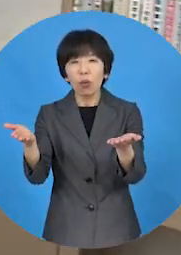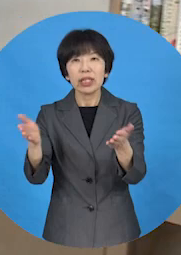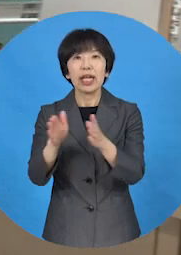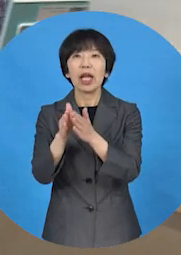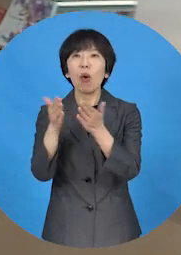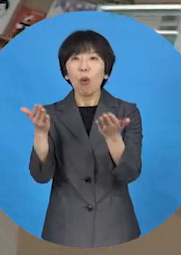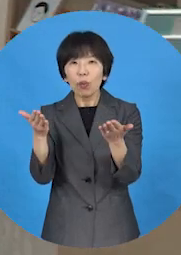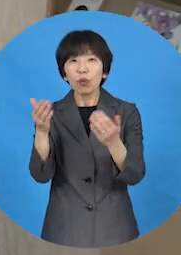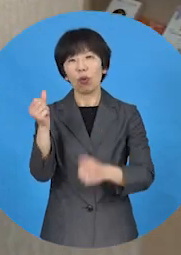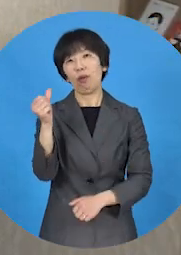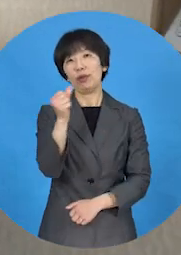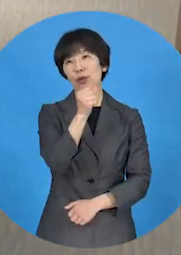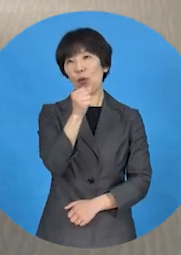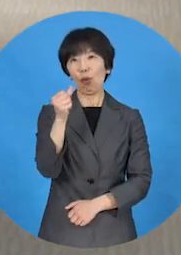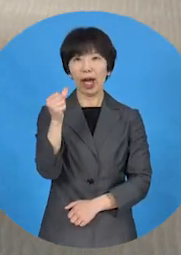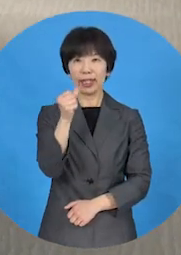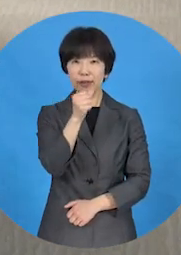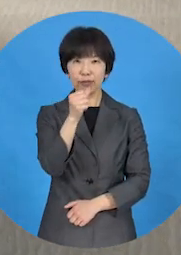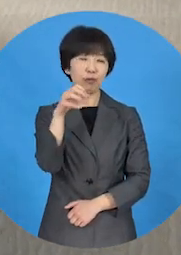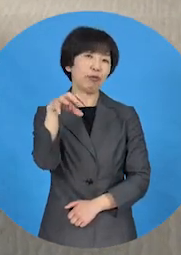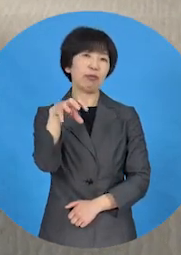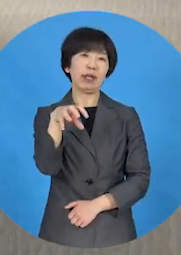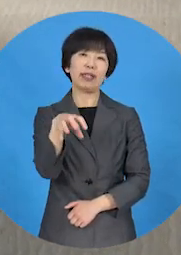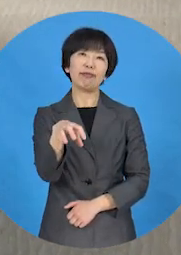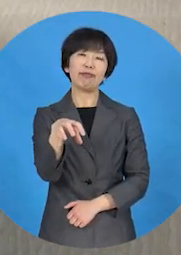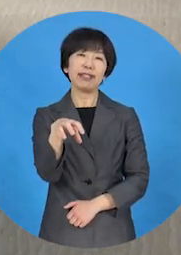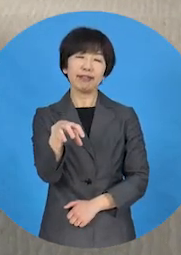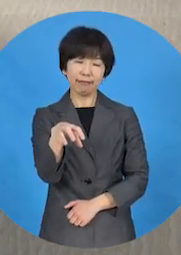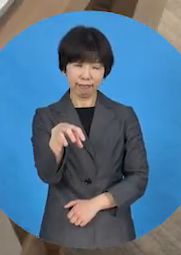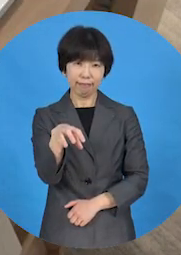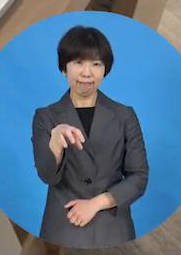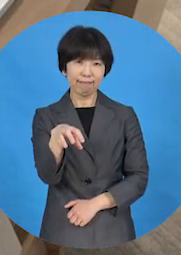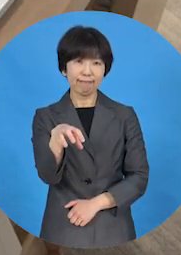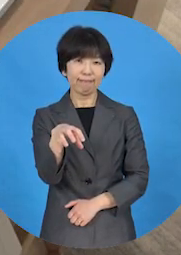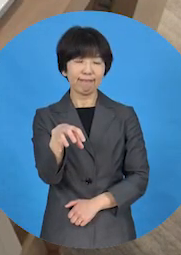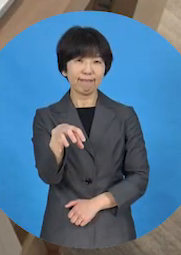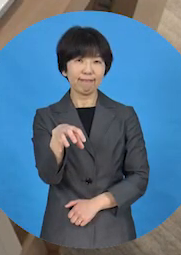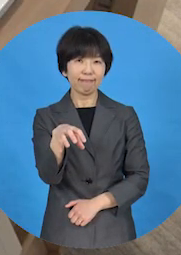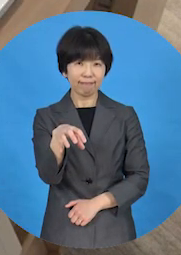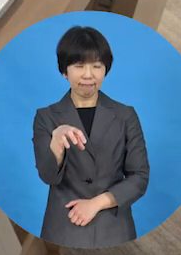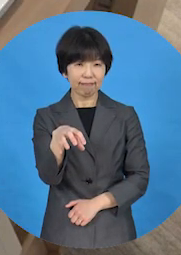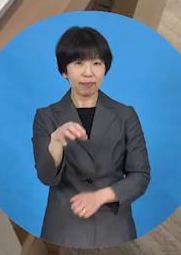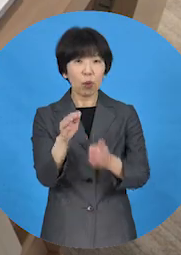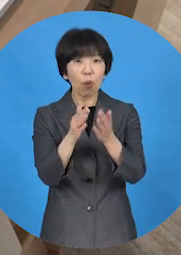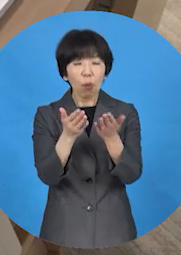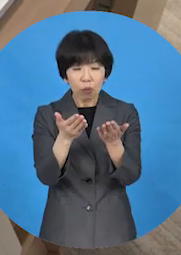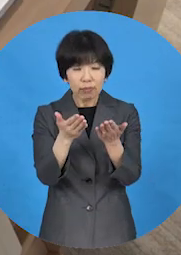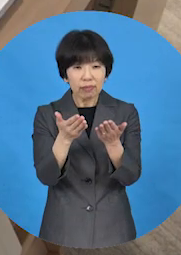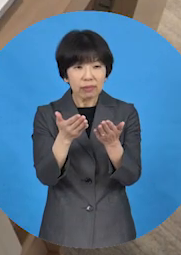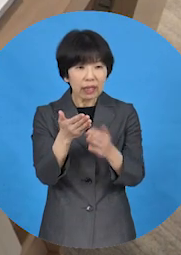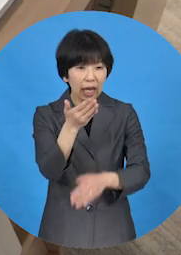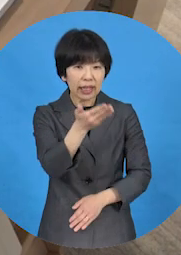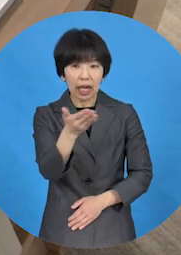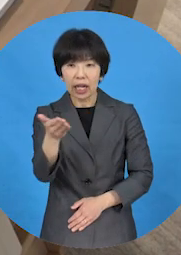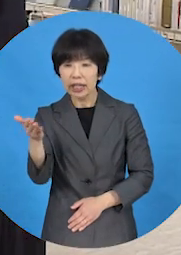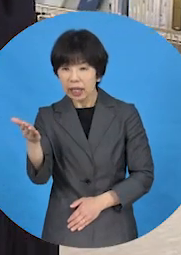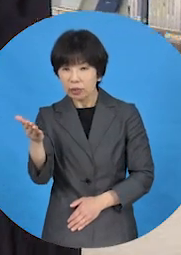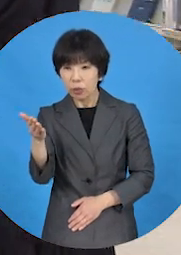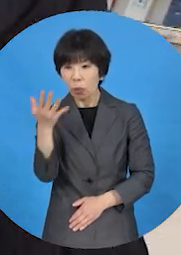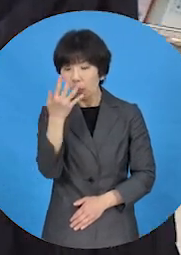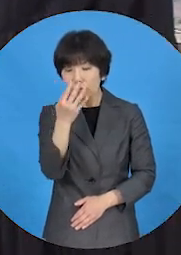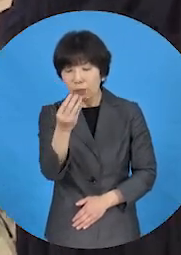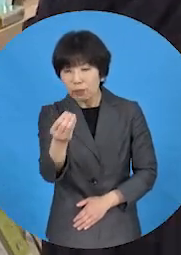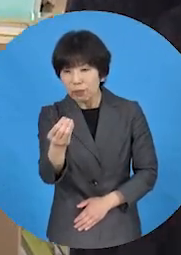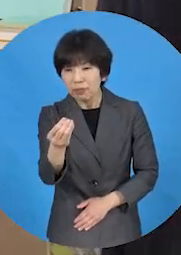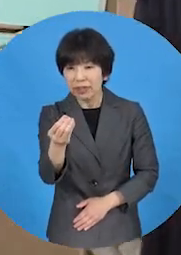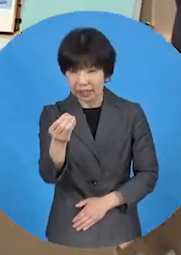ておりますので、そちらの書籍、話題の本だとか最新の本を紹介するコーナーになっています。それぞれですね、こ